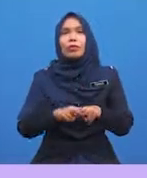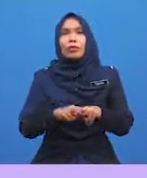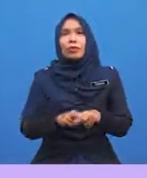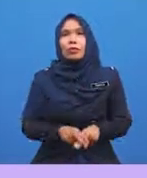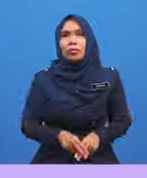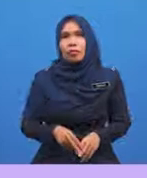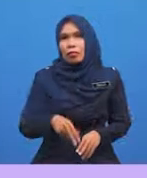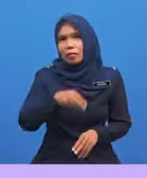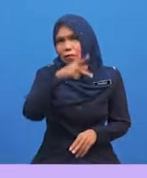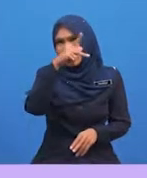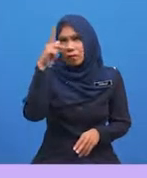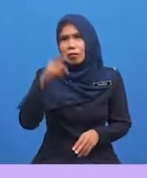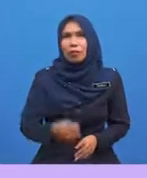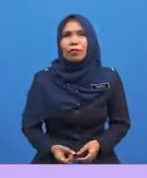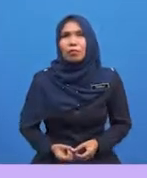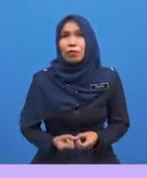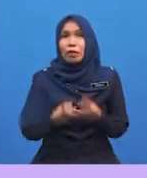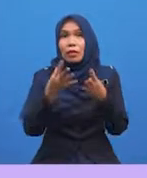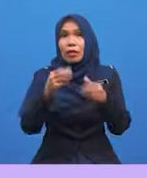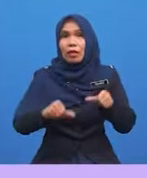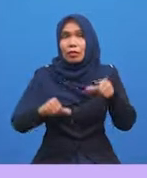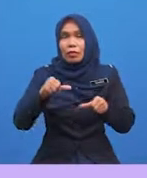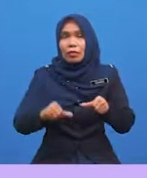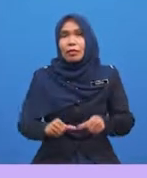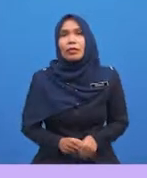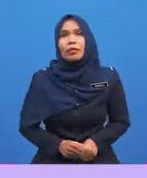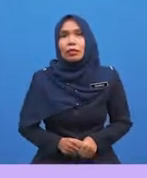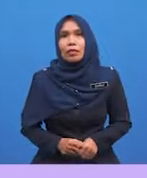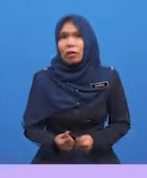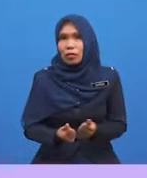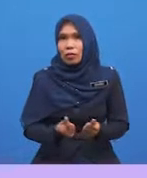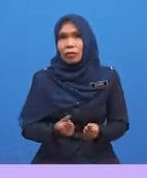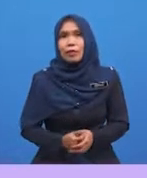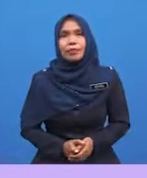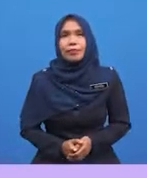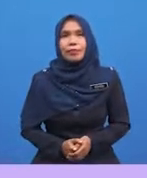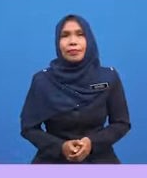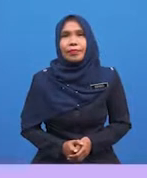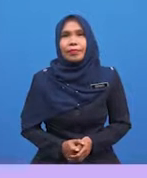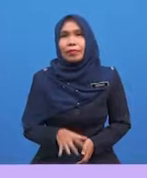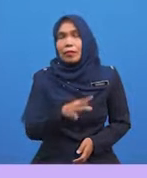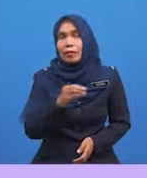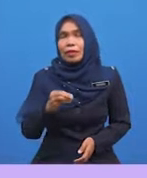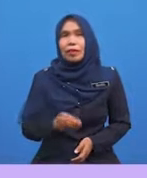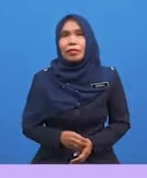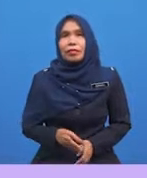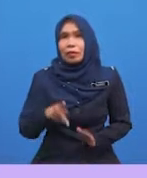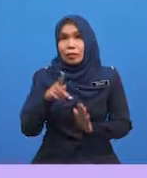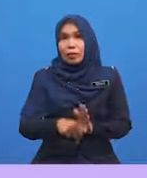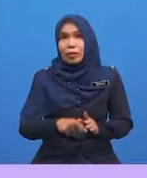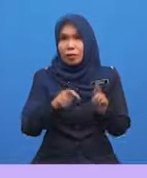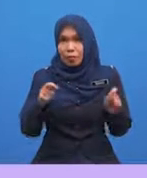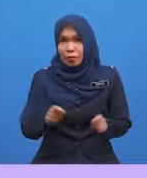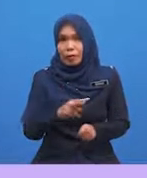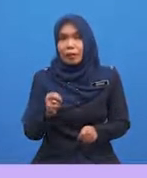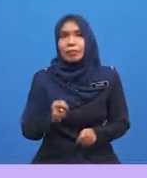pelbagai aktiviti ekonomi dan kawasan pertempatan. Kawasan tanah yang rata